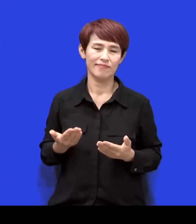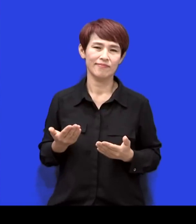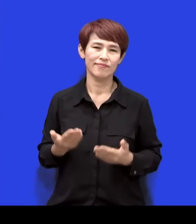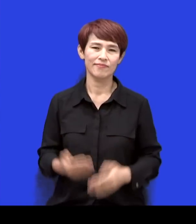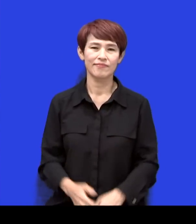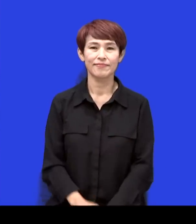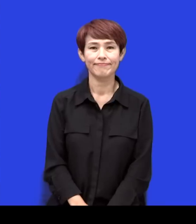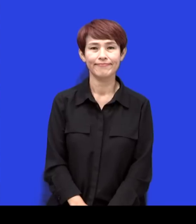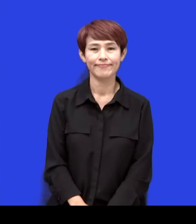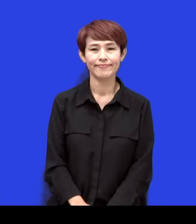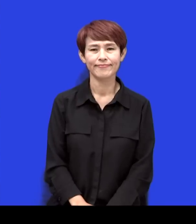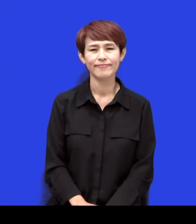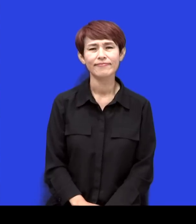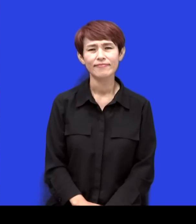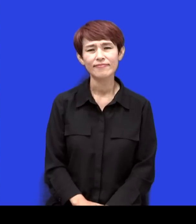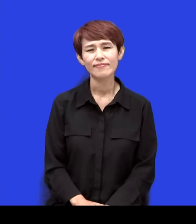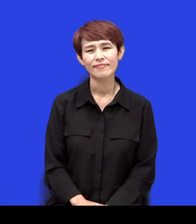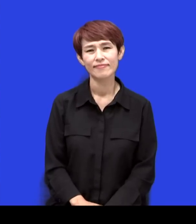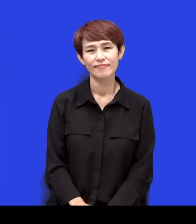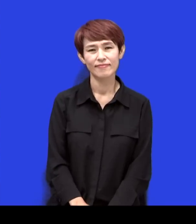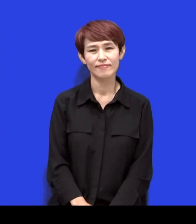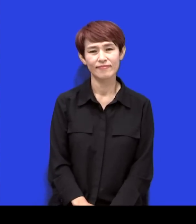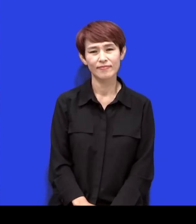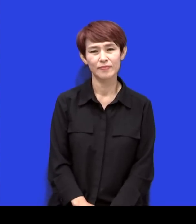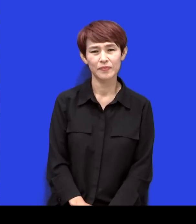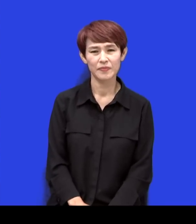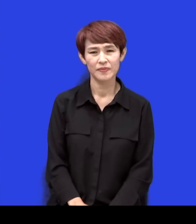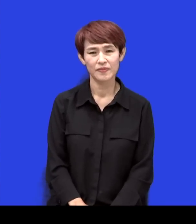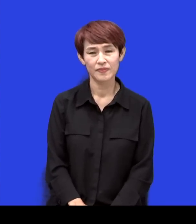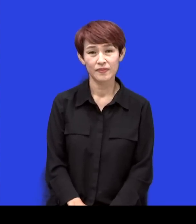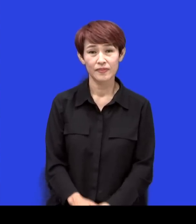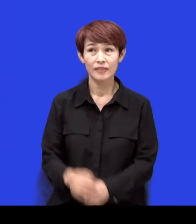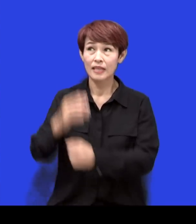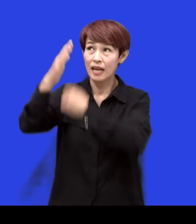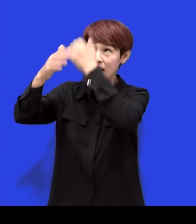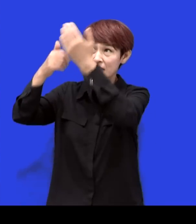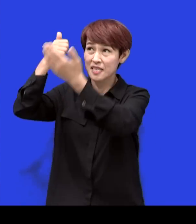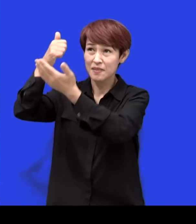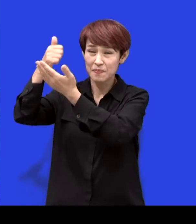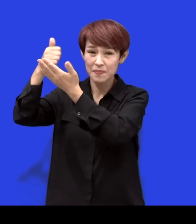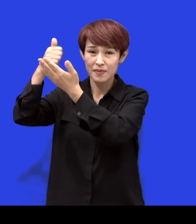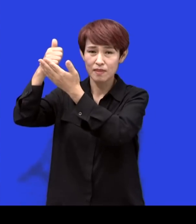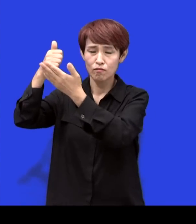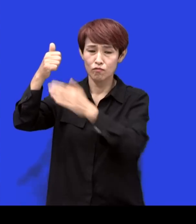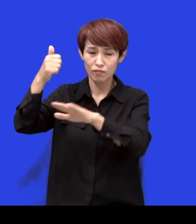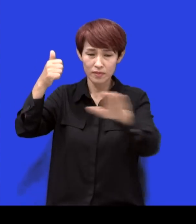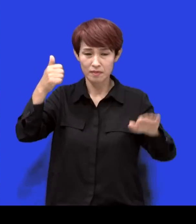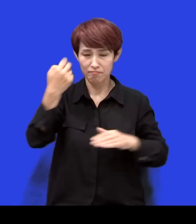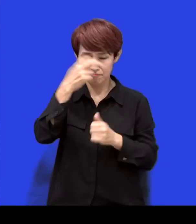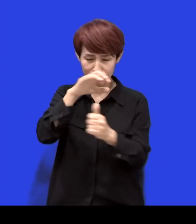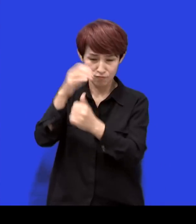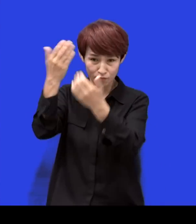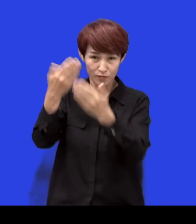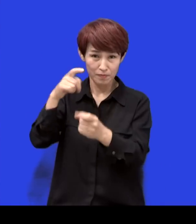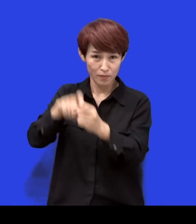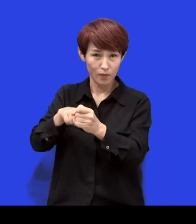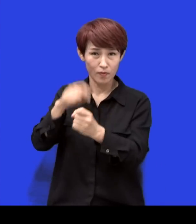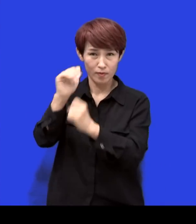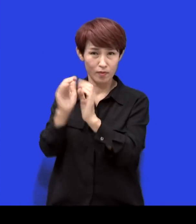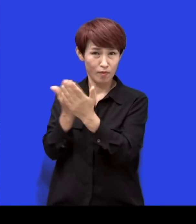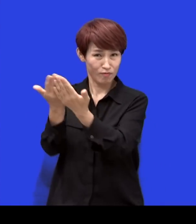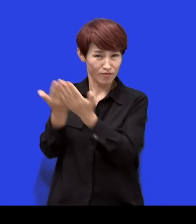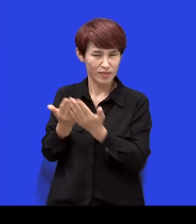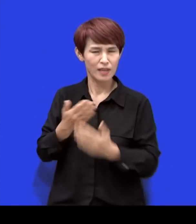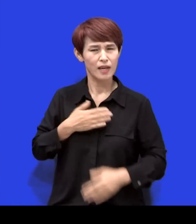지체를 보내신 그러니까요. 거죠. 예. 그러니까 솔직히 어떻게 보면 하나님께서 우리 아들 지켜달라고 주신 거 아니겠어요? 예, 예. 그래서 그죠? 처음에는